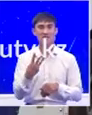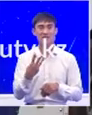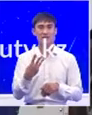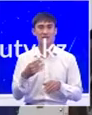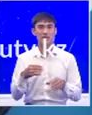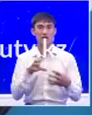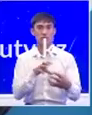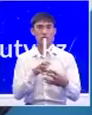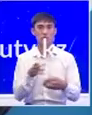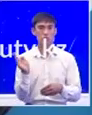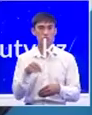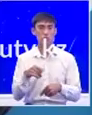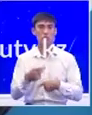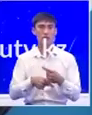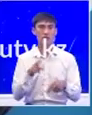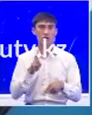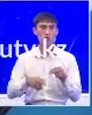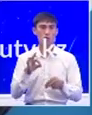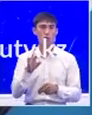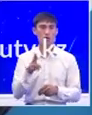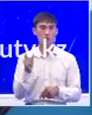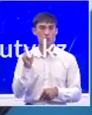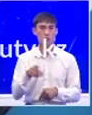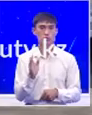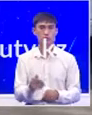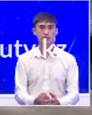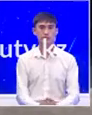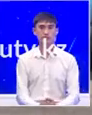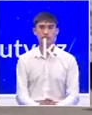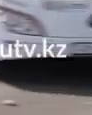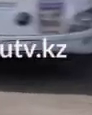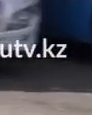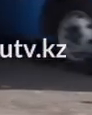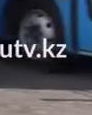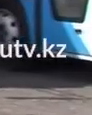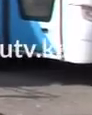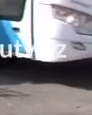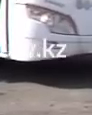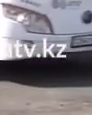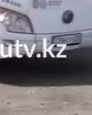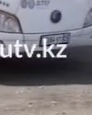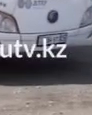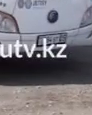общественного транспорта прибудут уже к концу октября. Жандос Назарбаев, Расулан Шенгенджи, телеканал ЖТСУ.